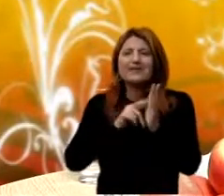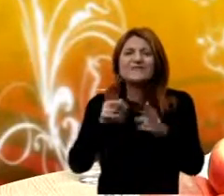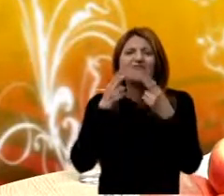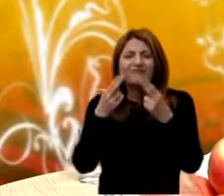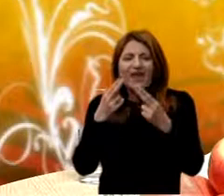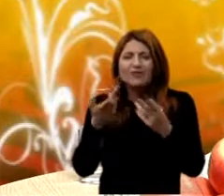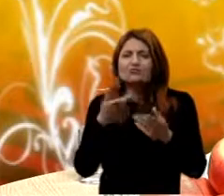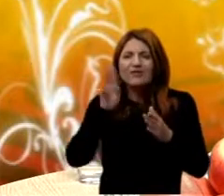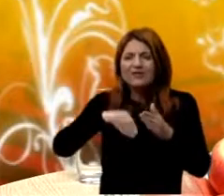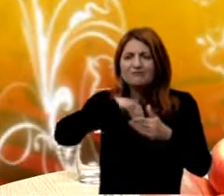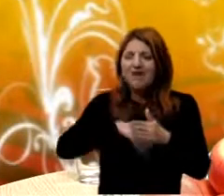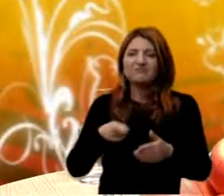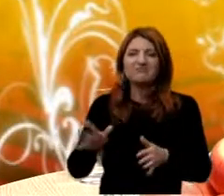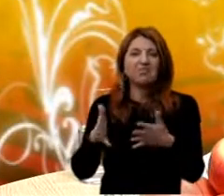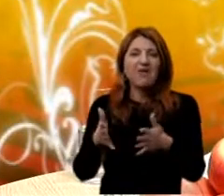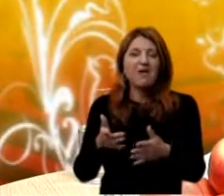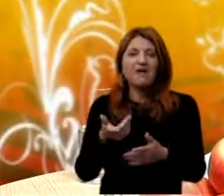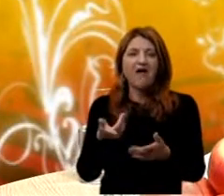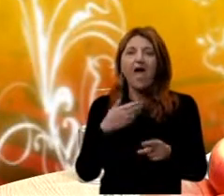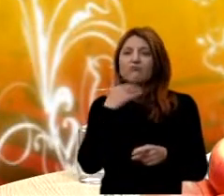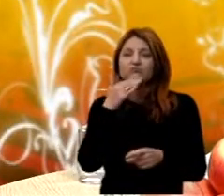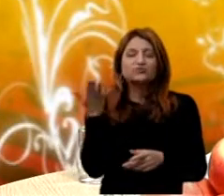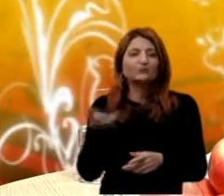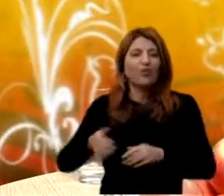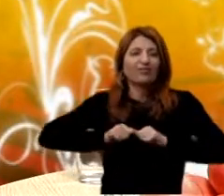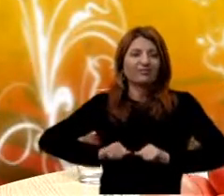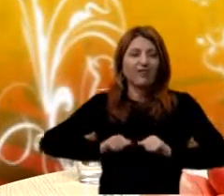nas čini tijelom. To vas